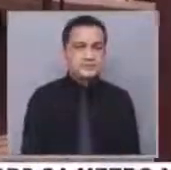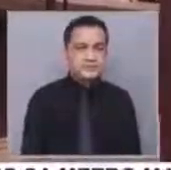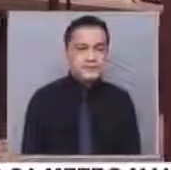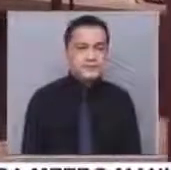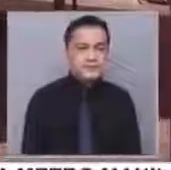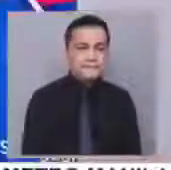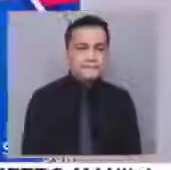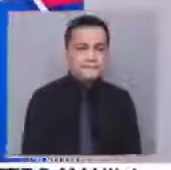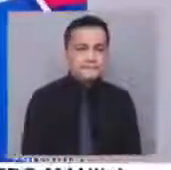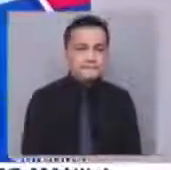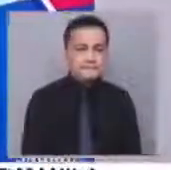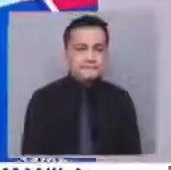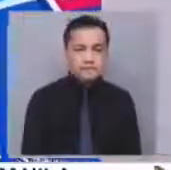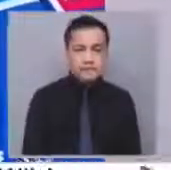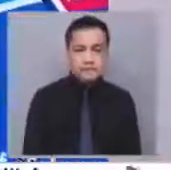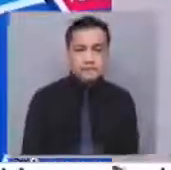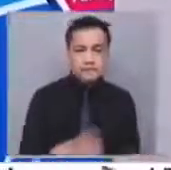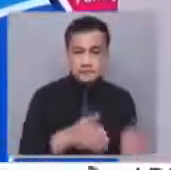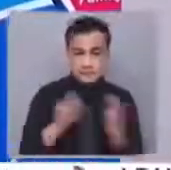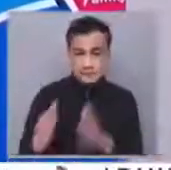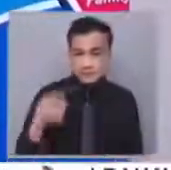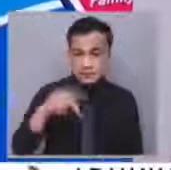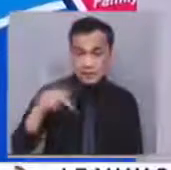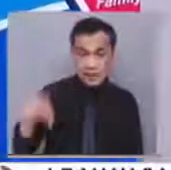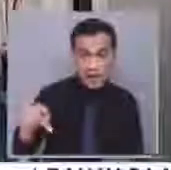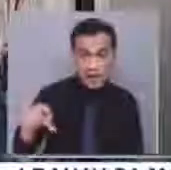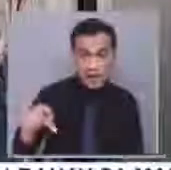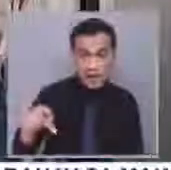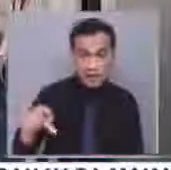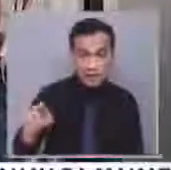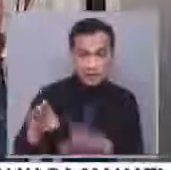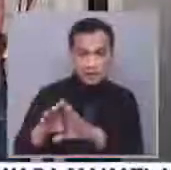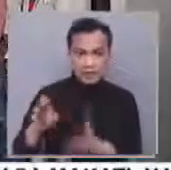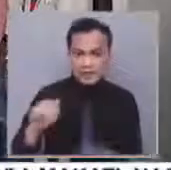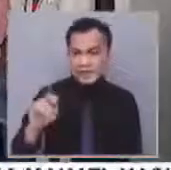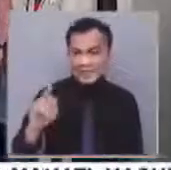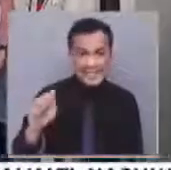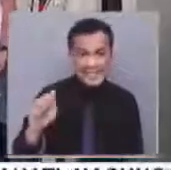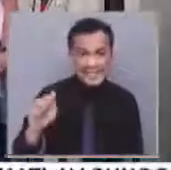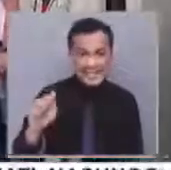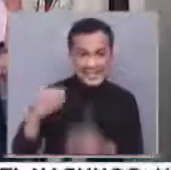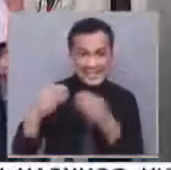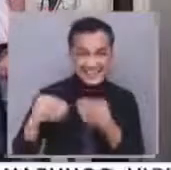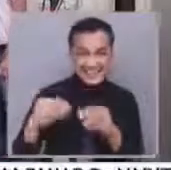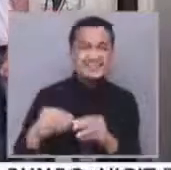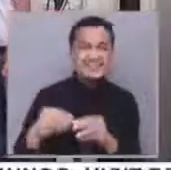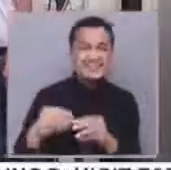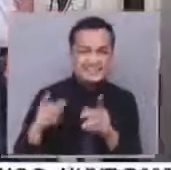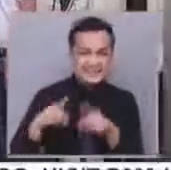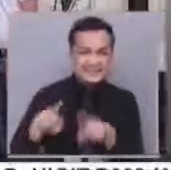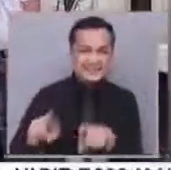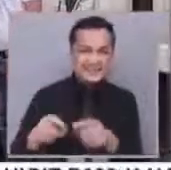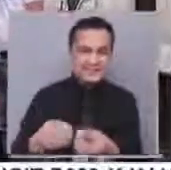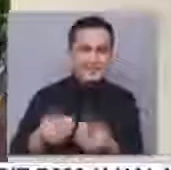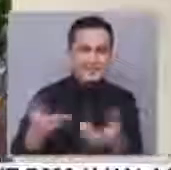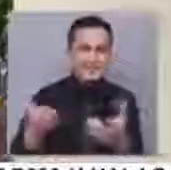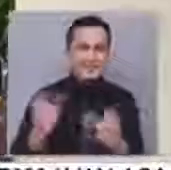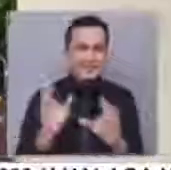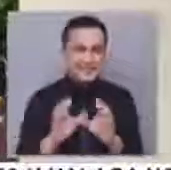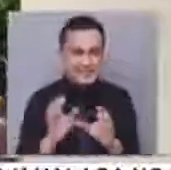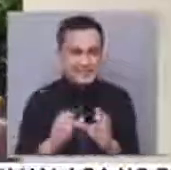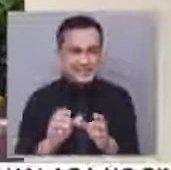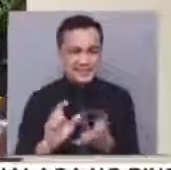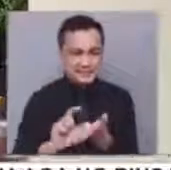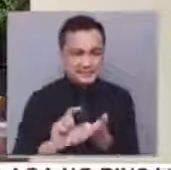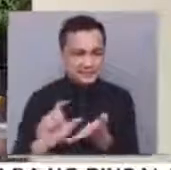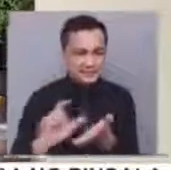Sa Pampanga naman, binuksan na ang Aitana Market. Kasabay nito, ibinigay din ang sertipiko at financial grant sa mga